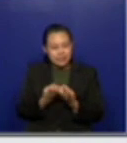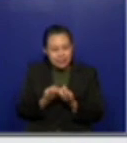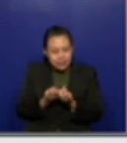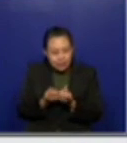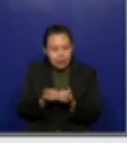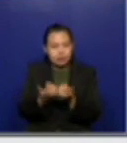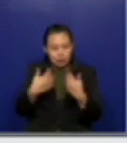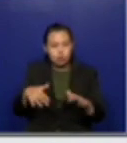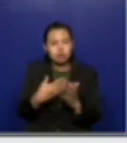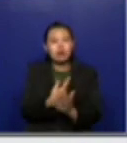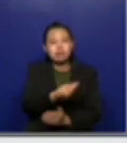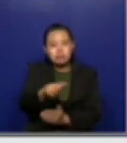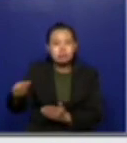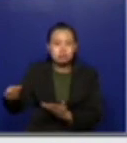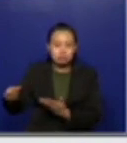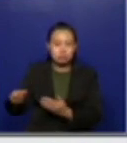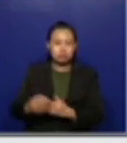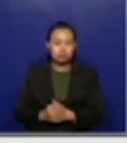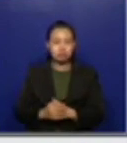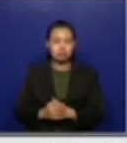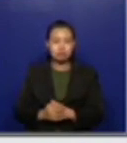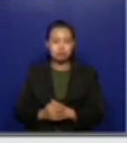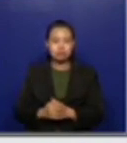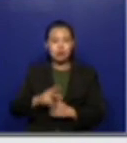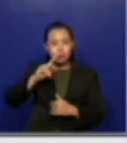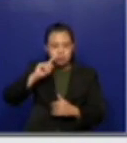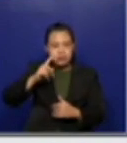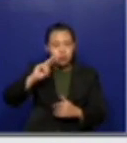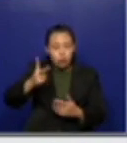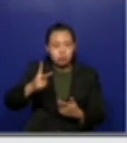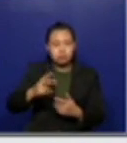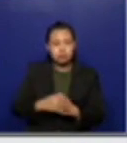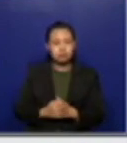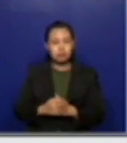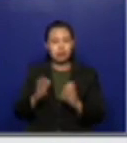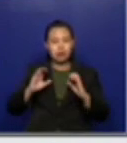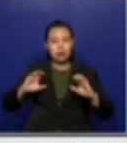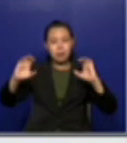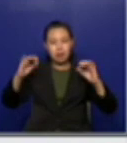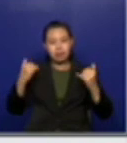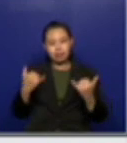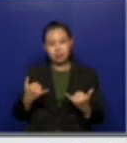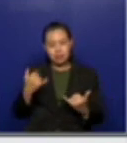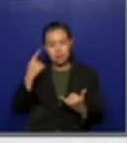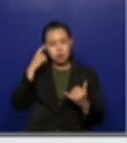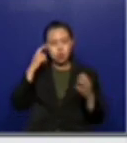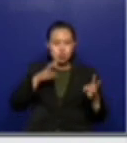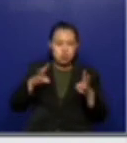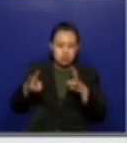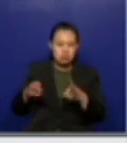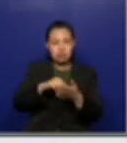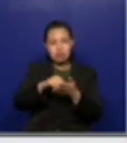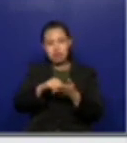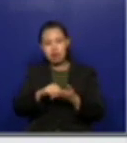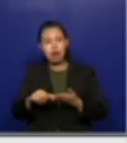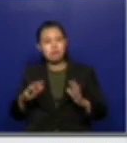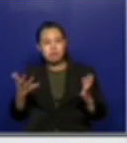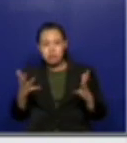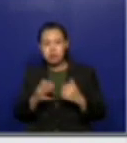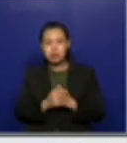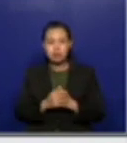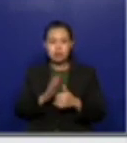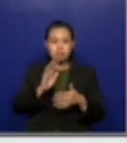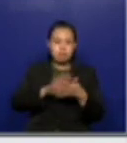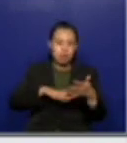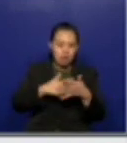ครับท่านประธานครับคือตั้งแต่เราอยู่กับรัฐบาลชุดนี้มาเราไม่เห็นได้ยินแนวทางอะไรที่เป็นรูปธรรมและพอจะมองเห็นอนาคต